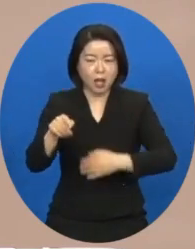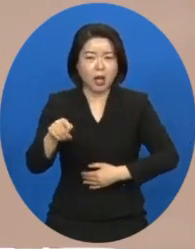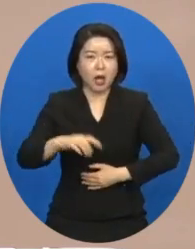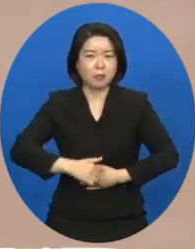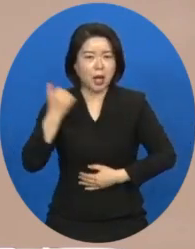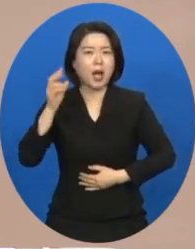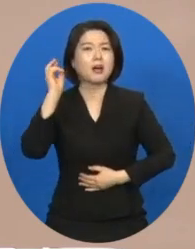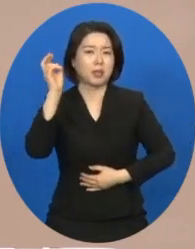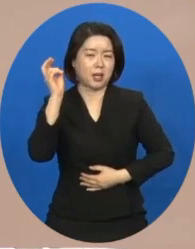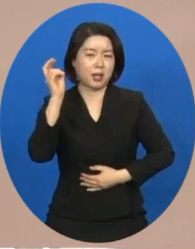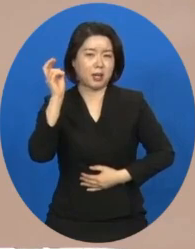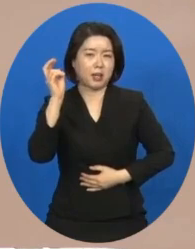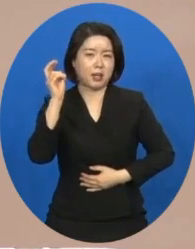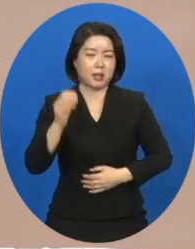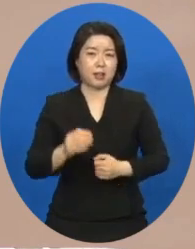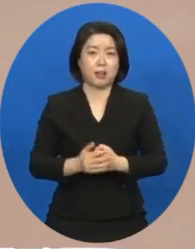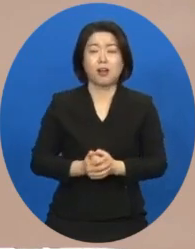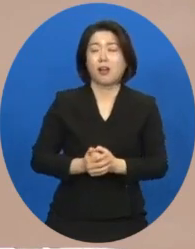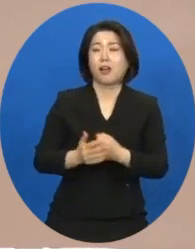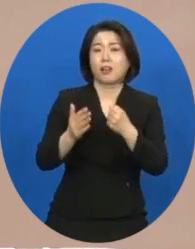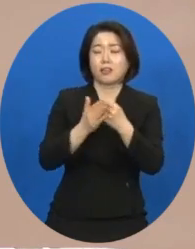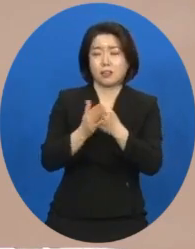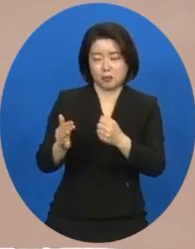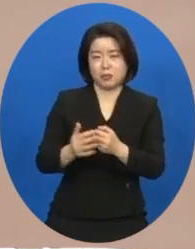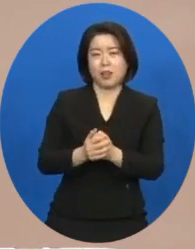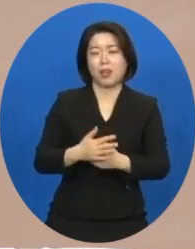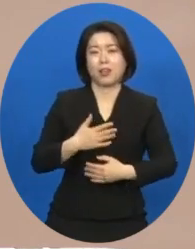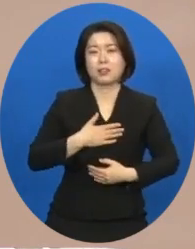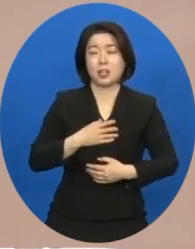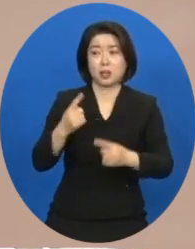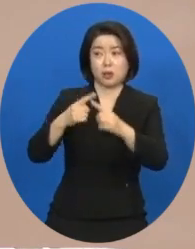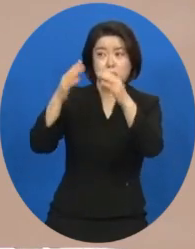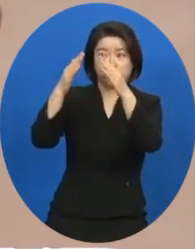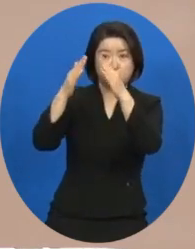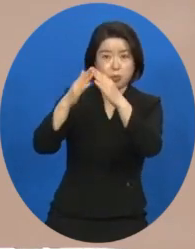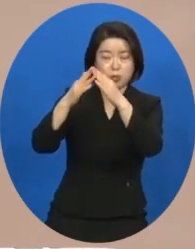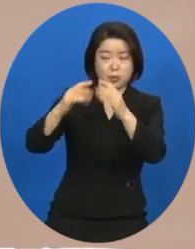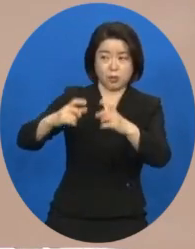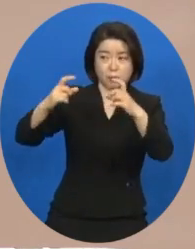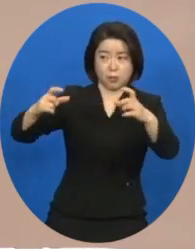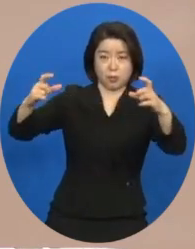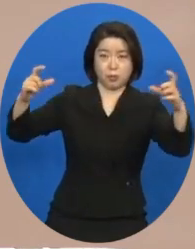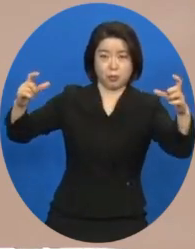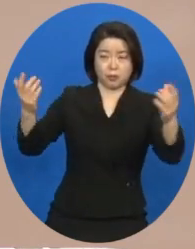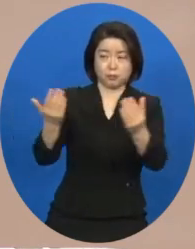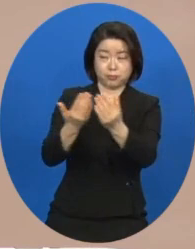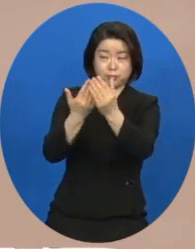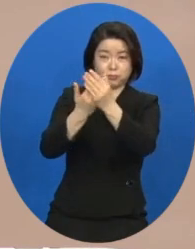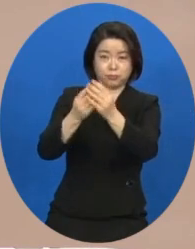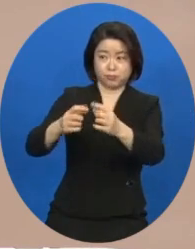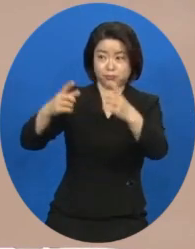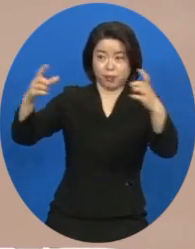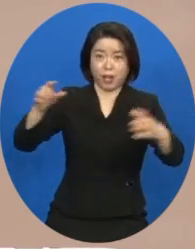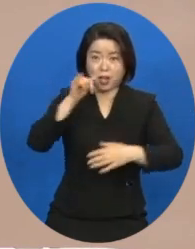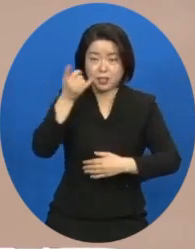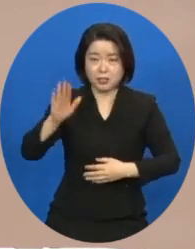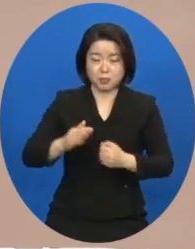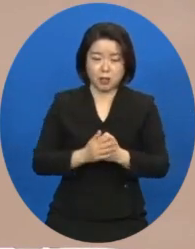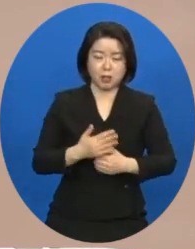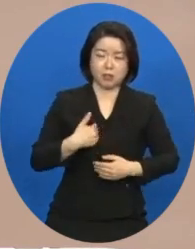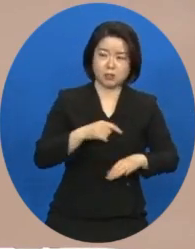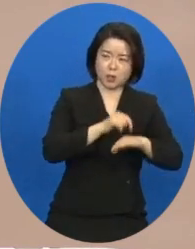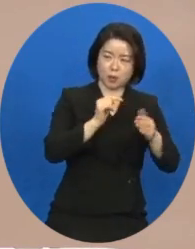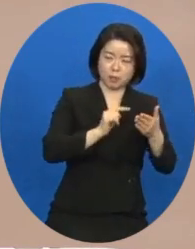분노하겠어요. 그러니 제가 교회는 점점 부흥성장하지만 제